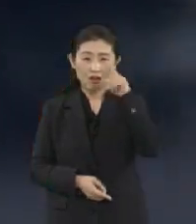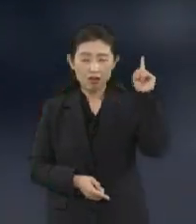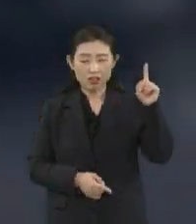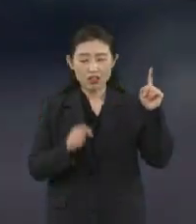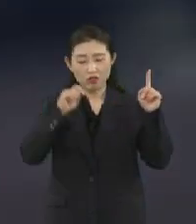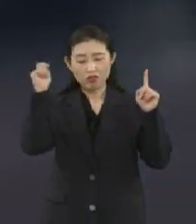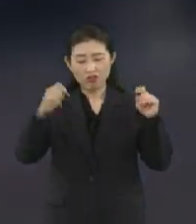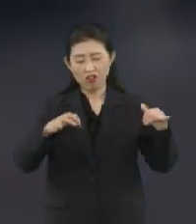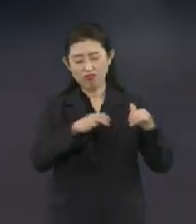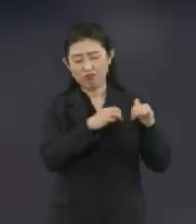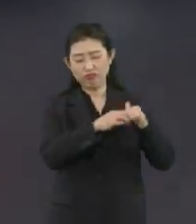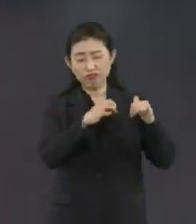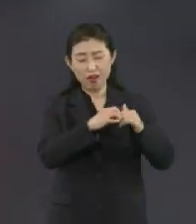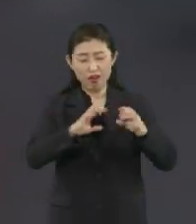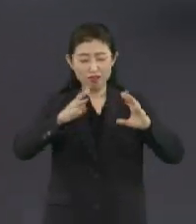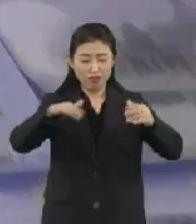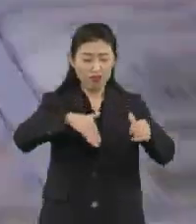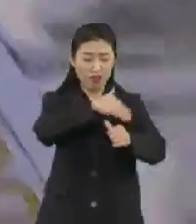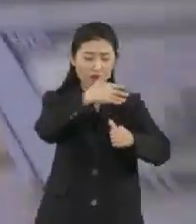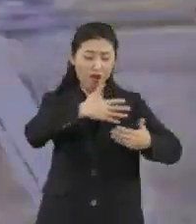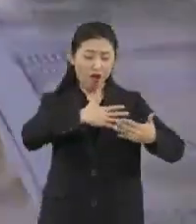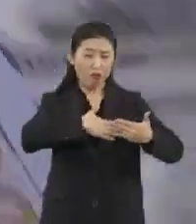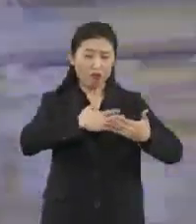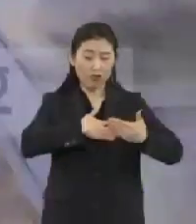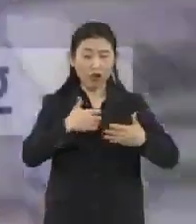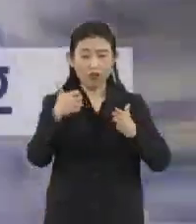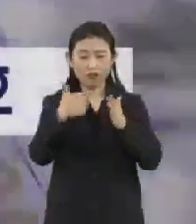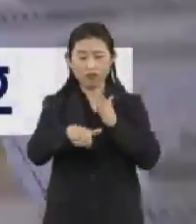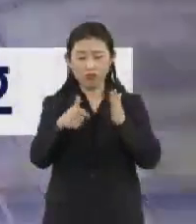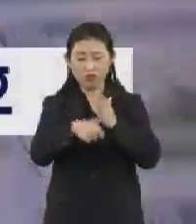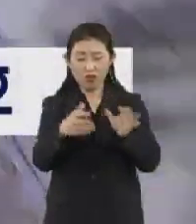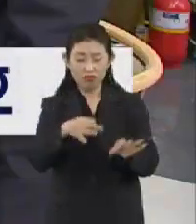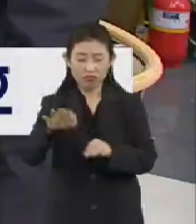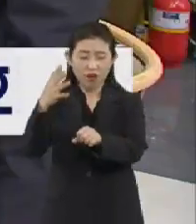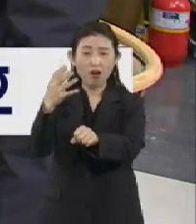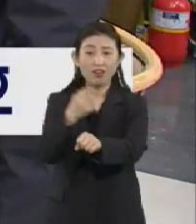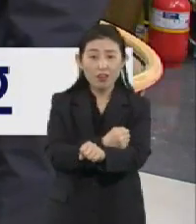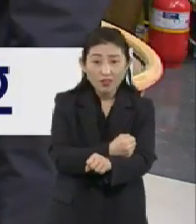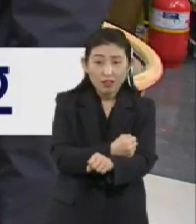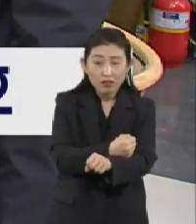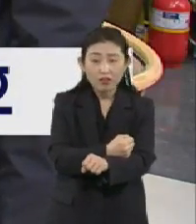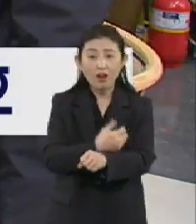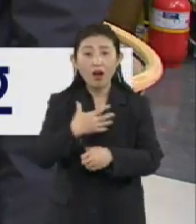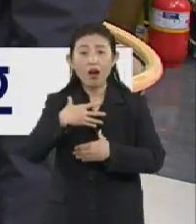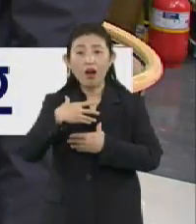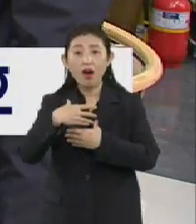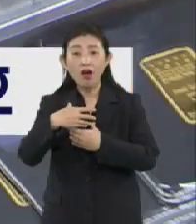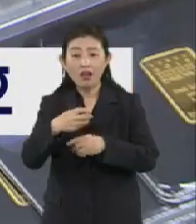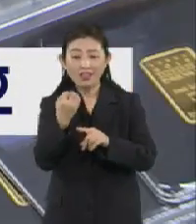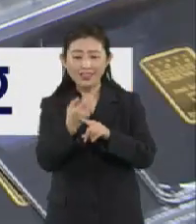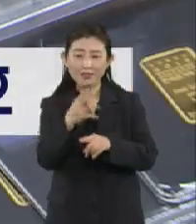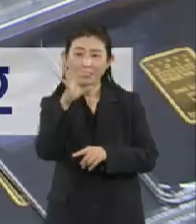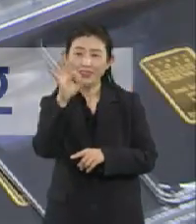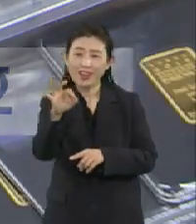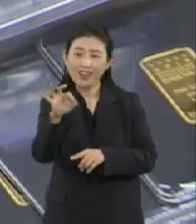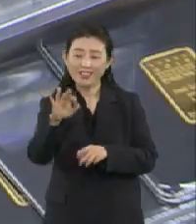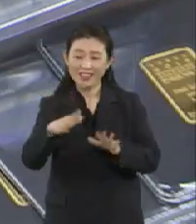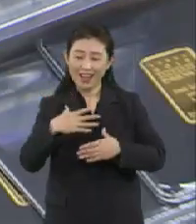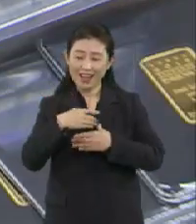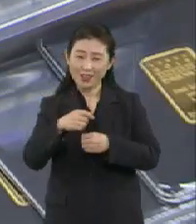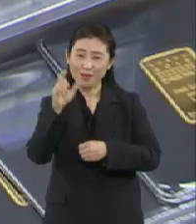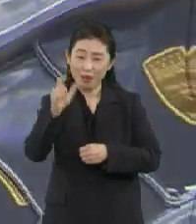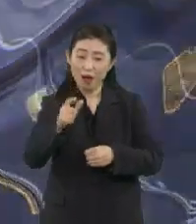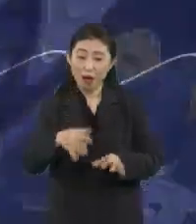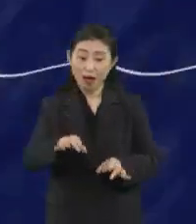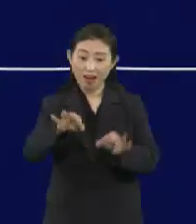우크라이나 사태 등 국제 정세 불안과 세계적인 인플레이션 우려 확산으로 대표적인 안전자산인 금값이 천정부지